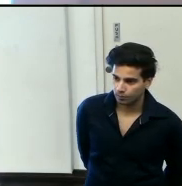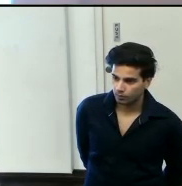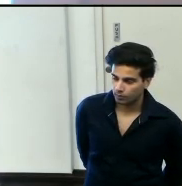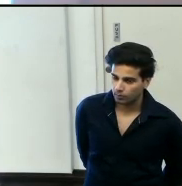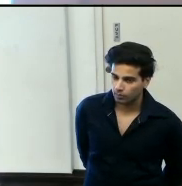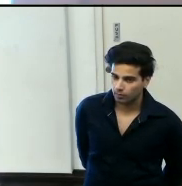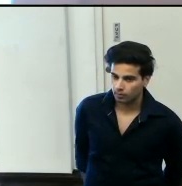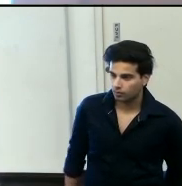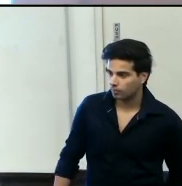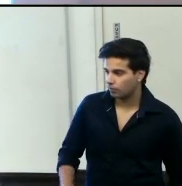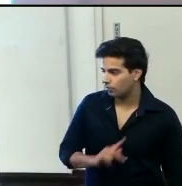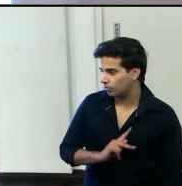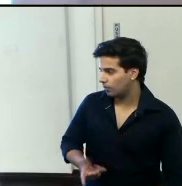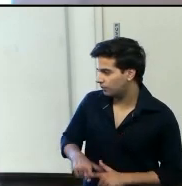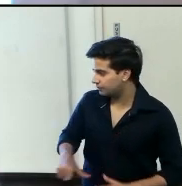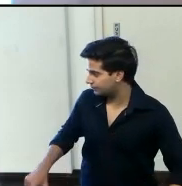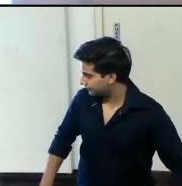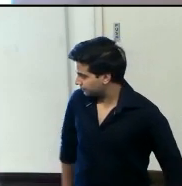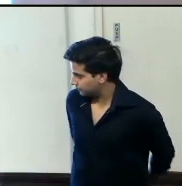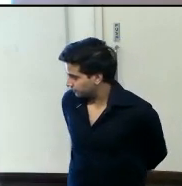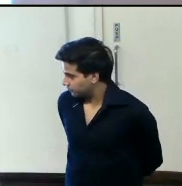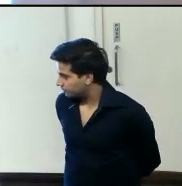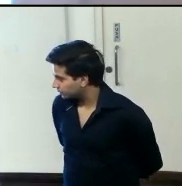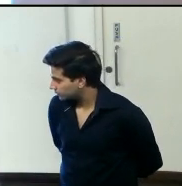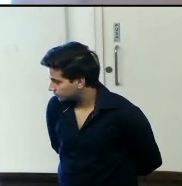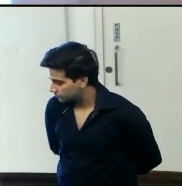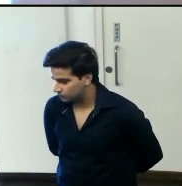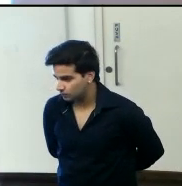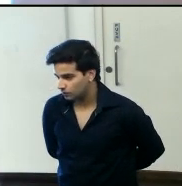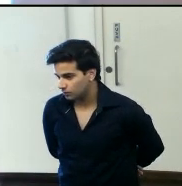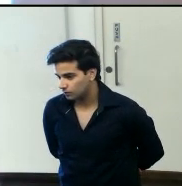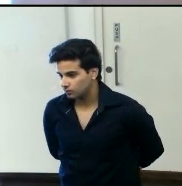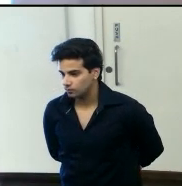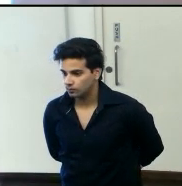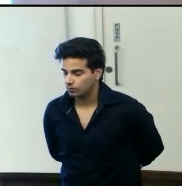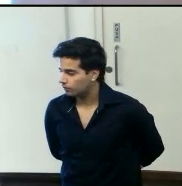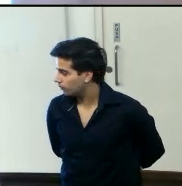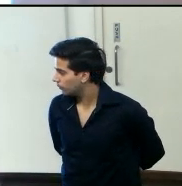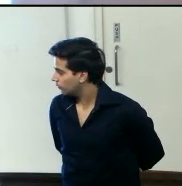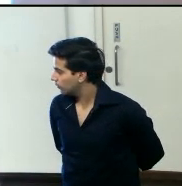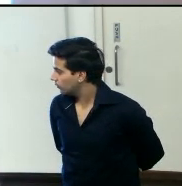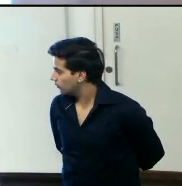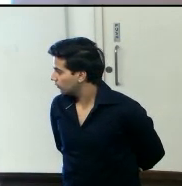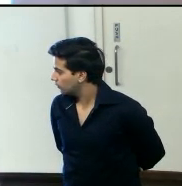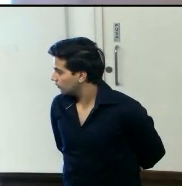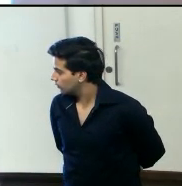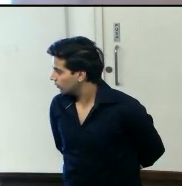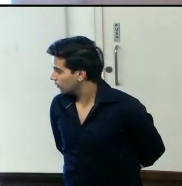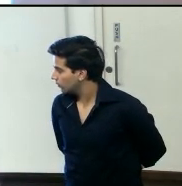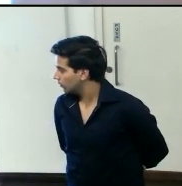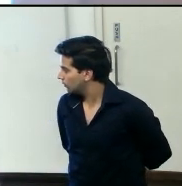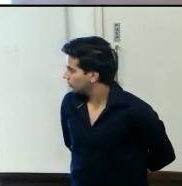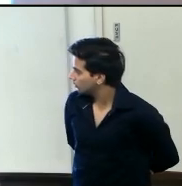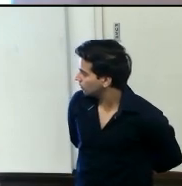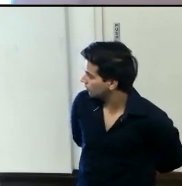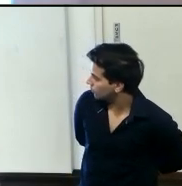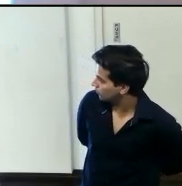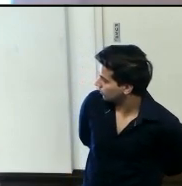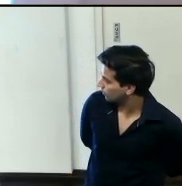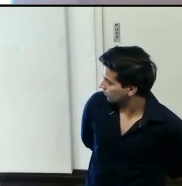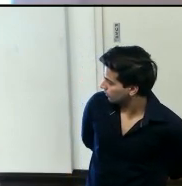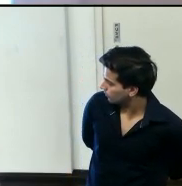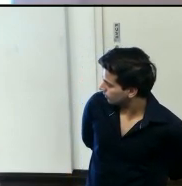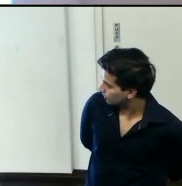ಆದರೆ ಆ ಝೋನ್ನಲ್ಲಿ ವರ್ಕ್ ಮಾಡೋವಾಗ ಮಾತ್ರ ಆ ಒಂದು ಕ್ರಿಯೆಯ ಇದನ್ನು ಬಿಟ್ಟು ಬೇರೆ ಏನು ಅಲ್ಲಿ ಗಮನಕ್ಕೆ